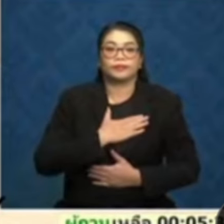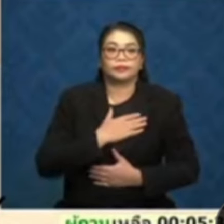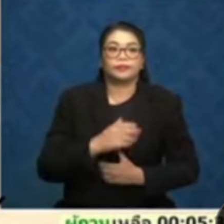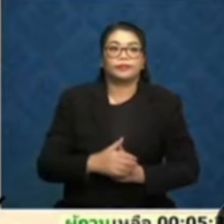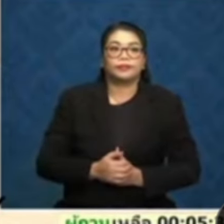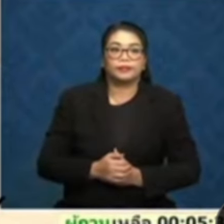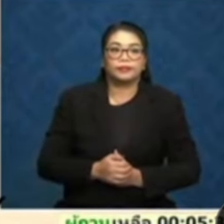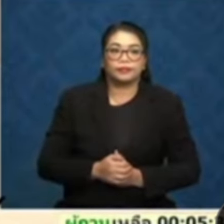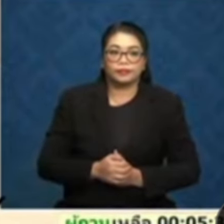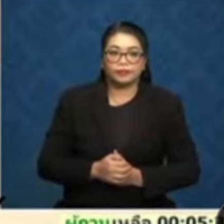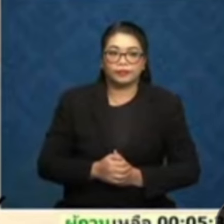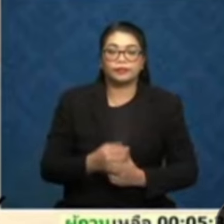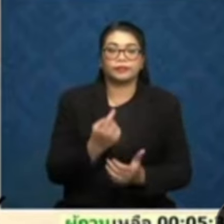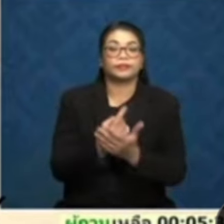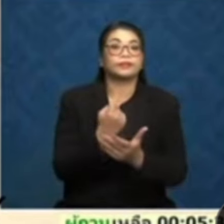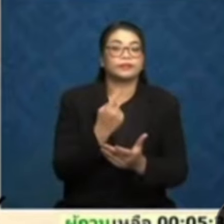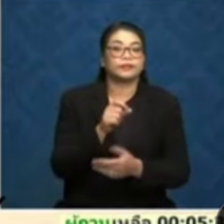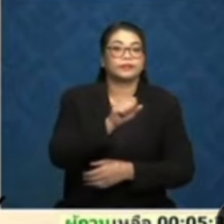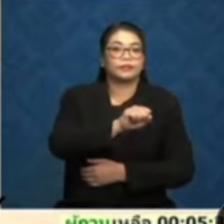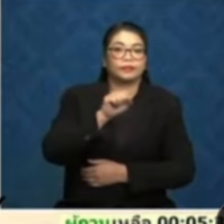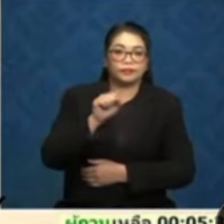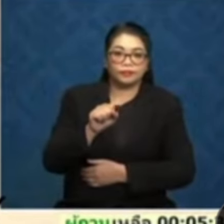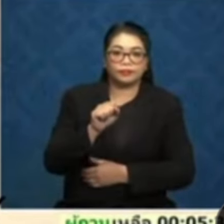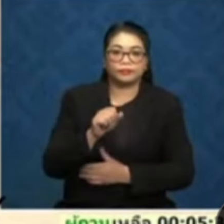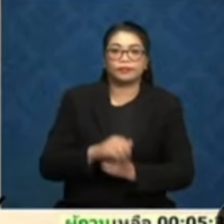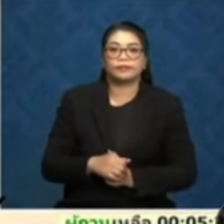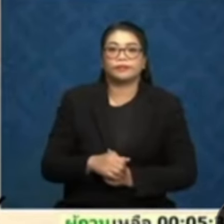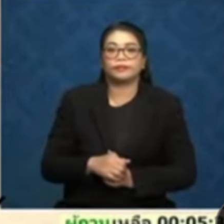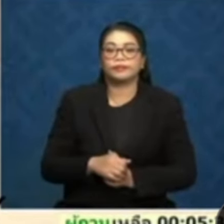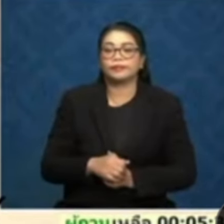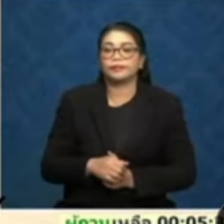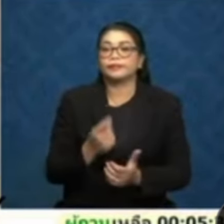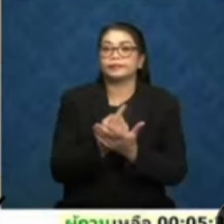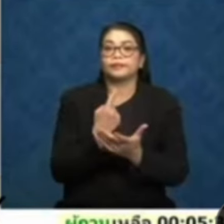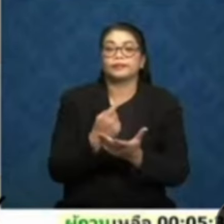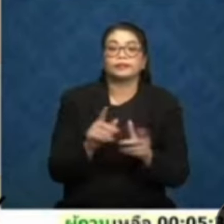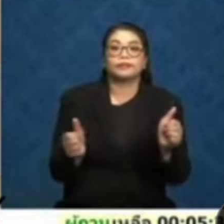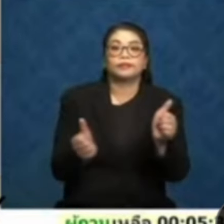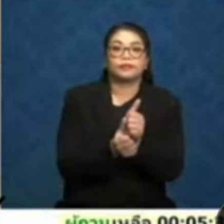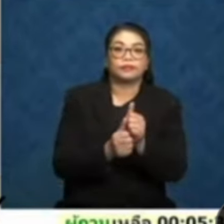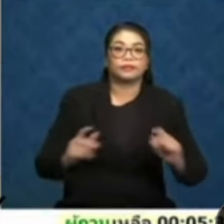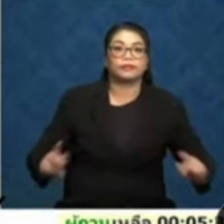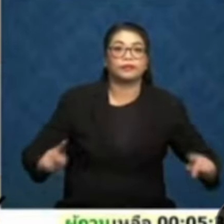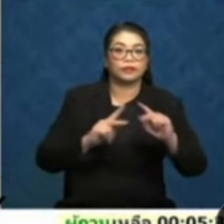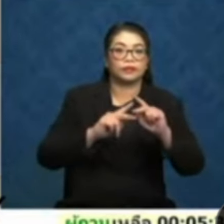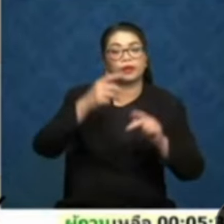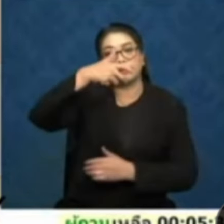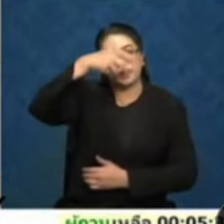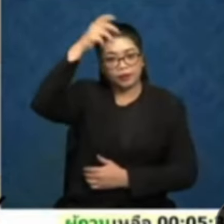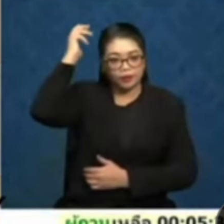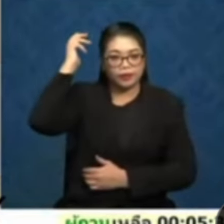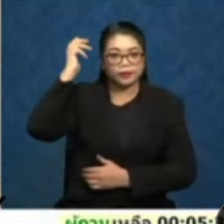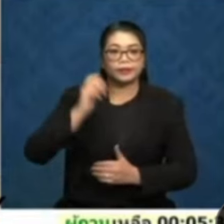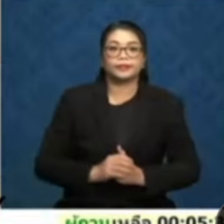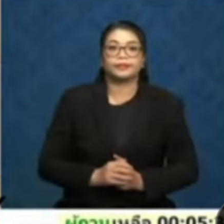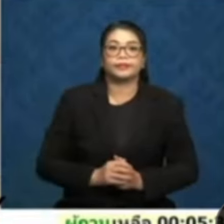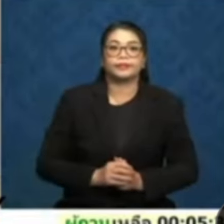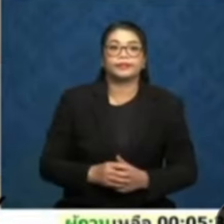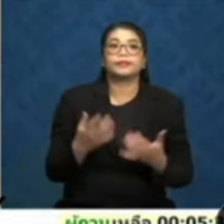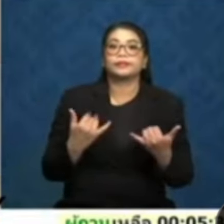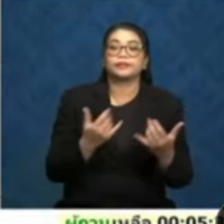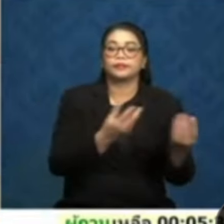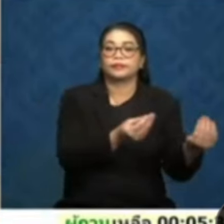วานิชสมาชิกสภาผู้ไทยราษฎรในฐานะรัฐมนตรีช่วยว่าการกระทรวงมหาดไทยวันนี้ดิฉัน